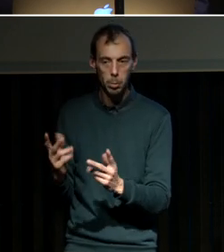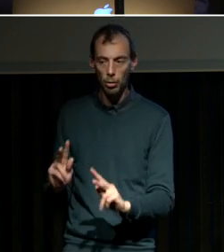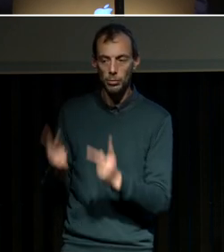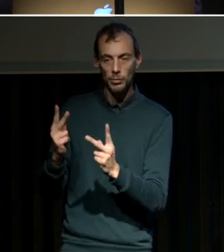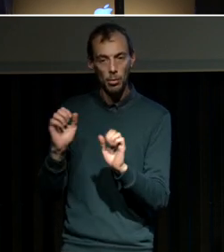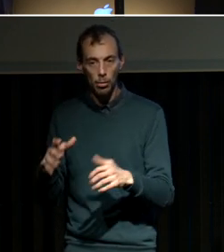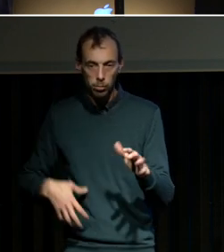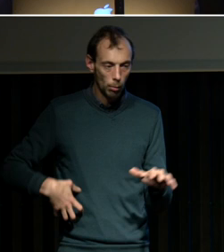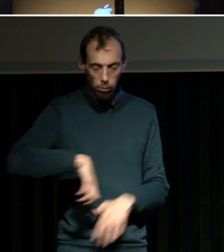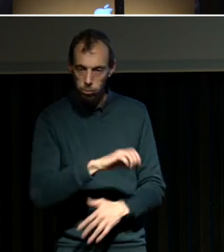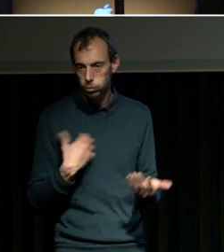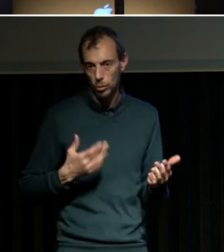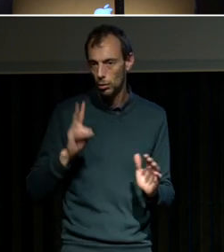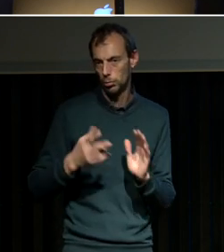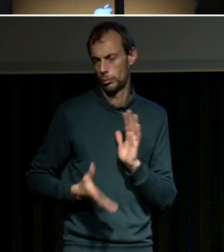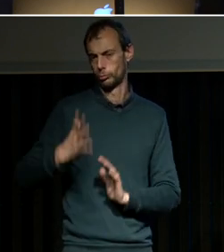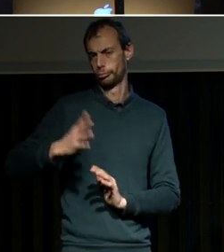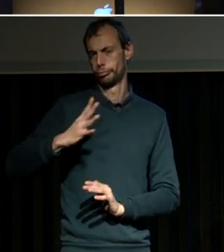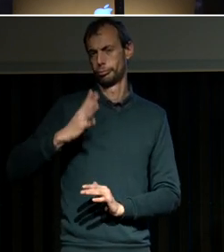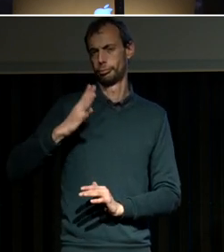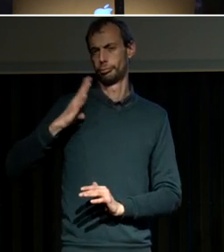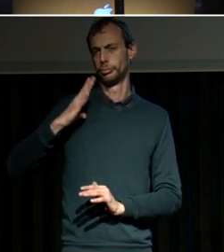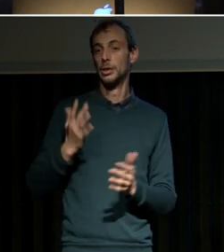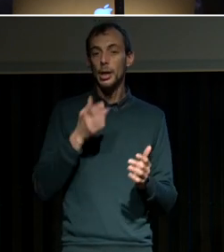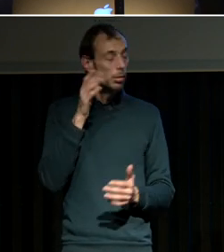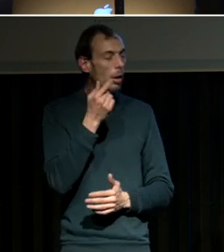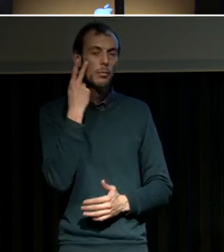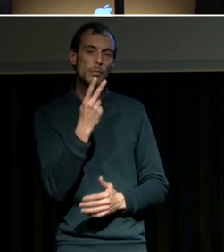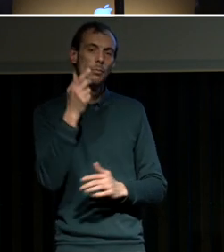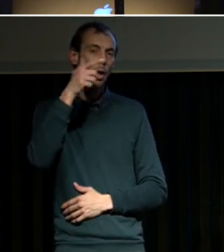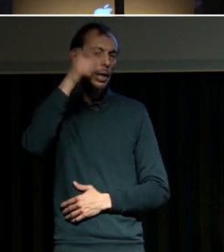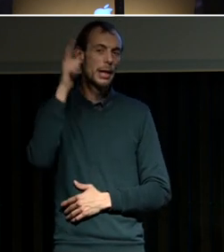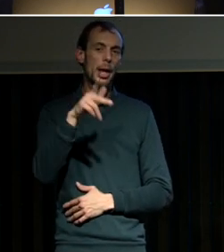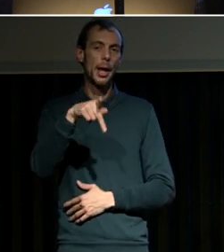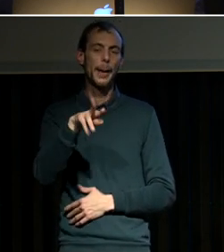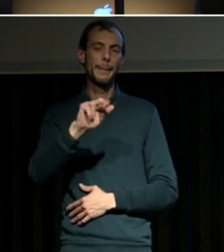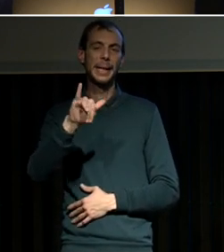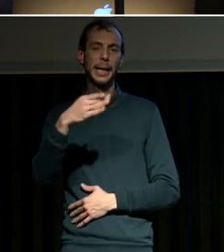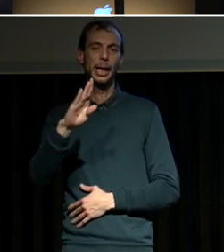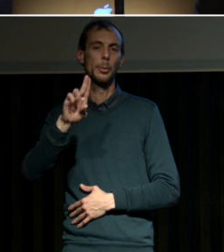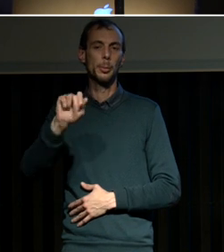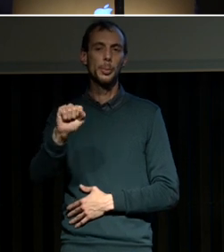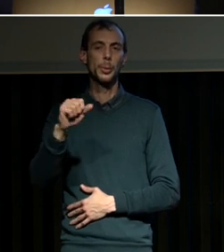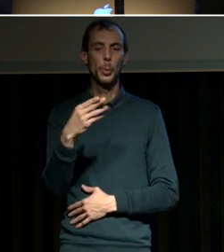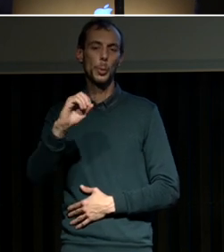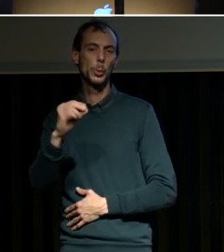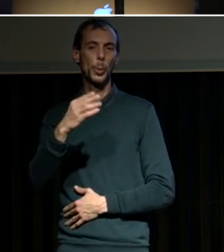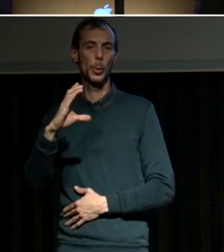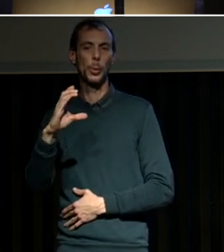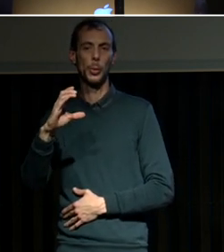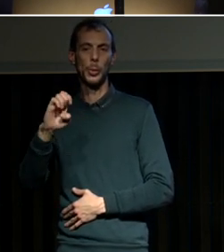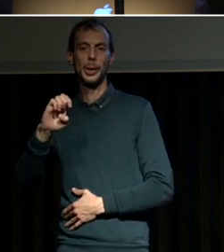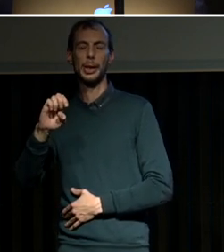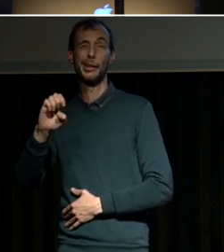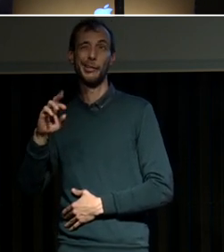l'Antiquité, primum non nocere, d'abord ne pas nuire. Ça veut dire quoi? Ça veut dire que quand on fait du prélèvement sur un donneur vivant, il faut faire extrêmement attention. Cette personne n'est pas